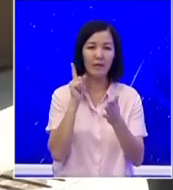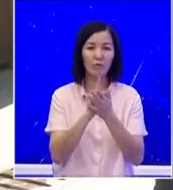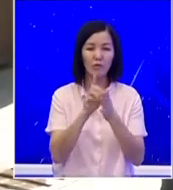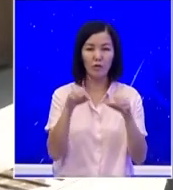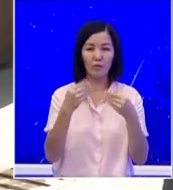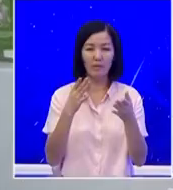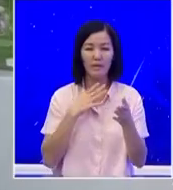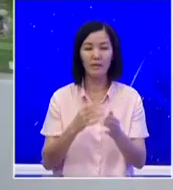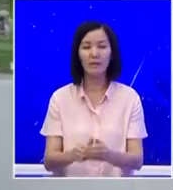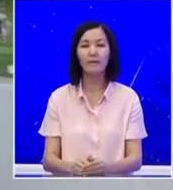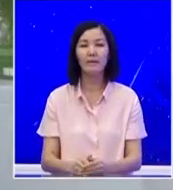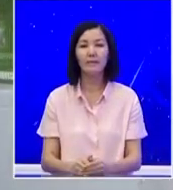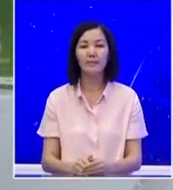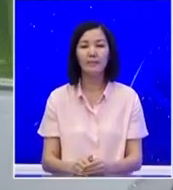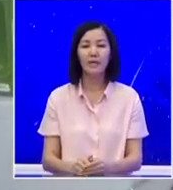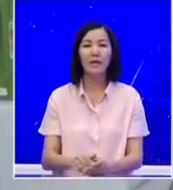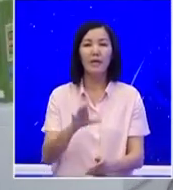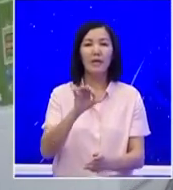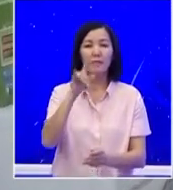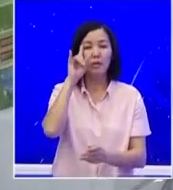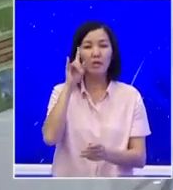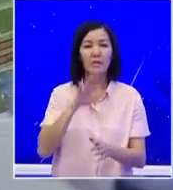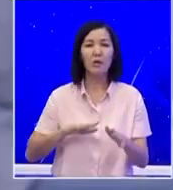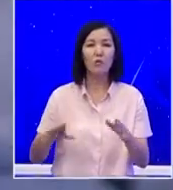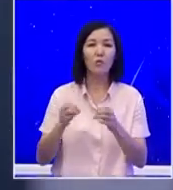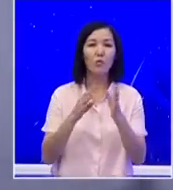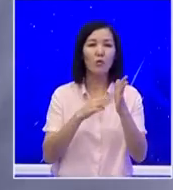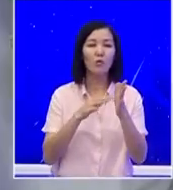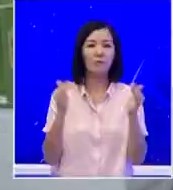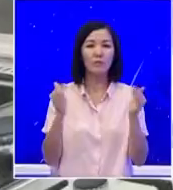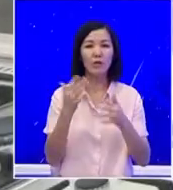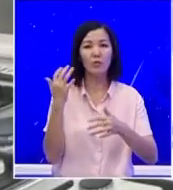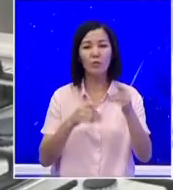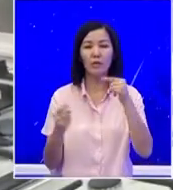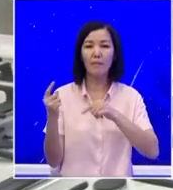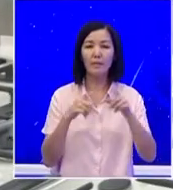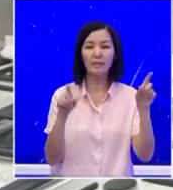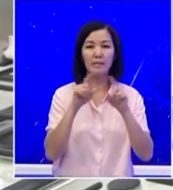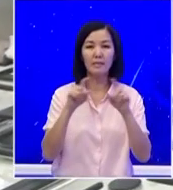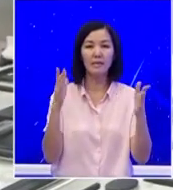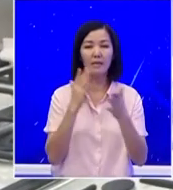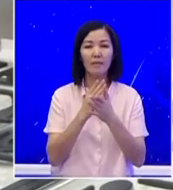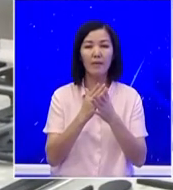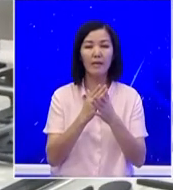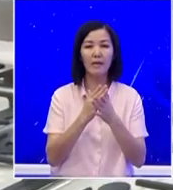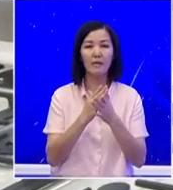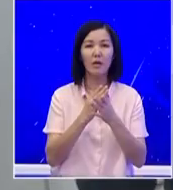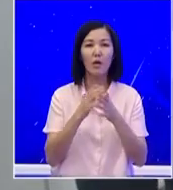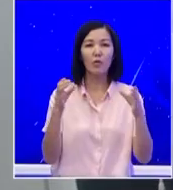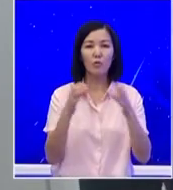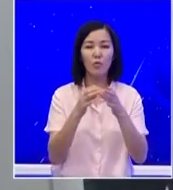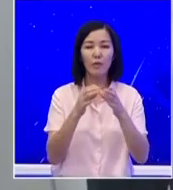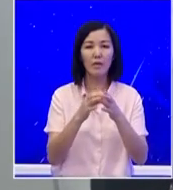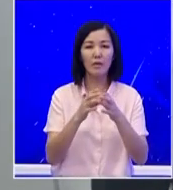беріліп отырады. Еңбекшіқазы ауданында 19 мыңнан аса шағын және орта бизнес нысаны бар. Арнайы құрылған мониторинг тобы